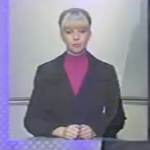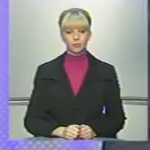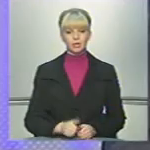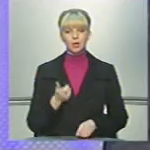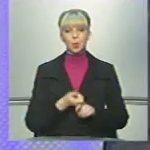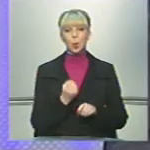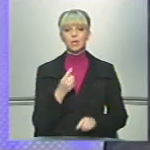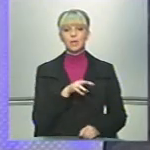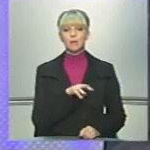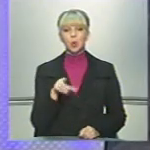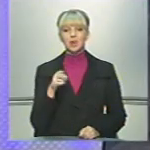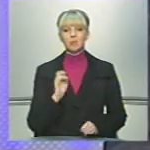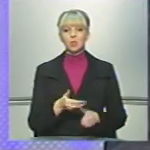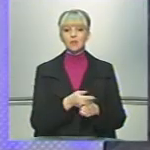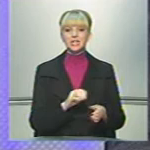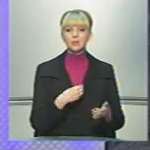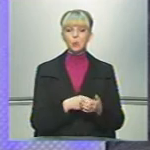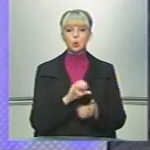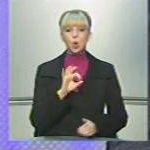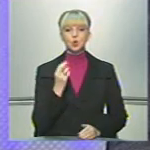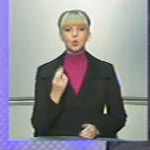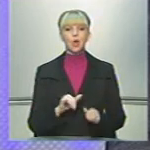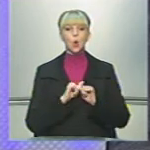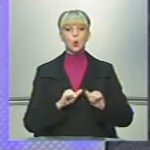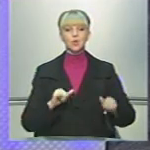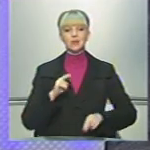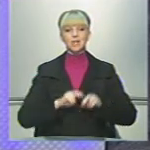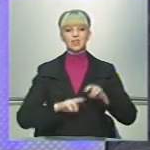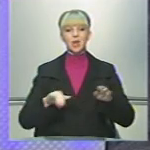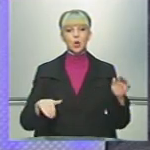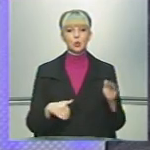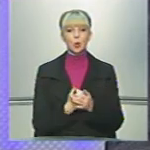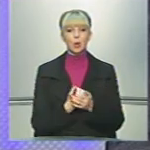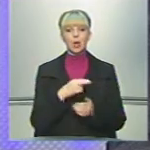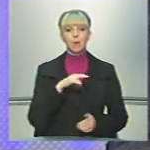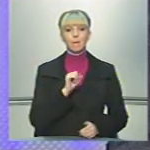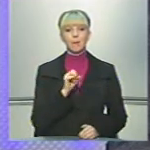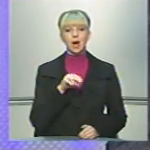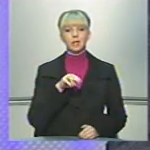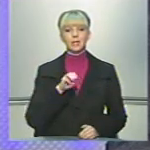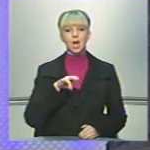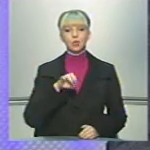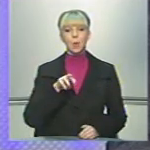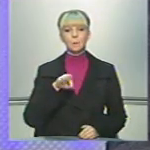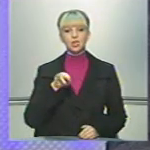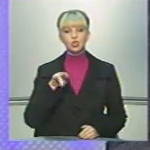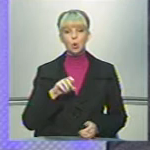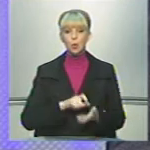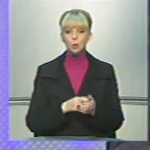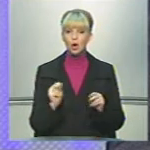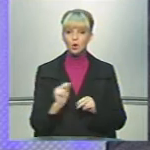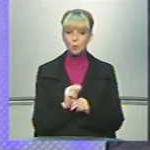Понад 11 мільйонів гривень буде виділено з бюджету соціального розвитку на зведення нового патанатомічного корпусу та ремонт